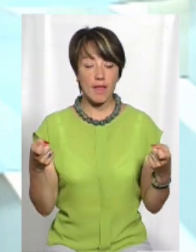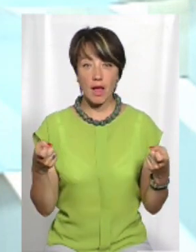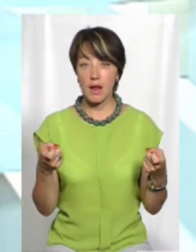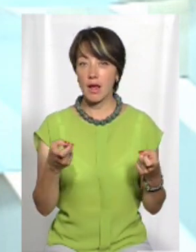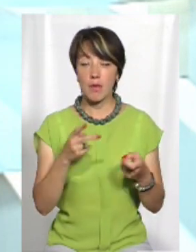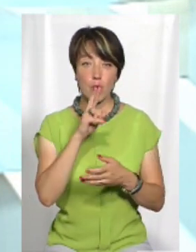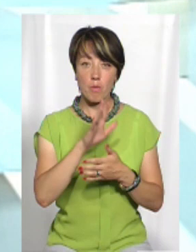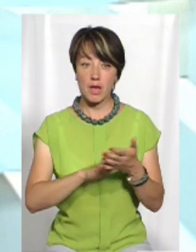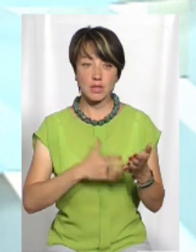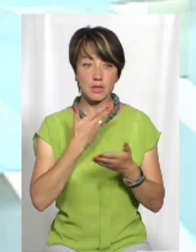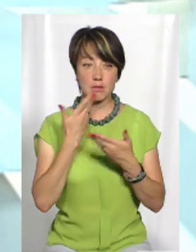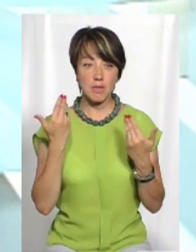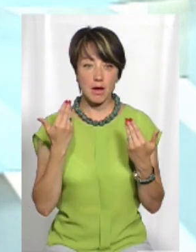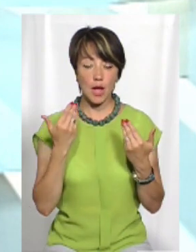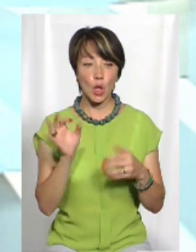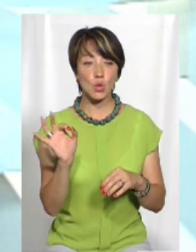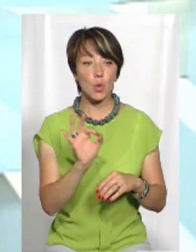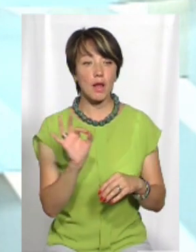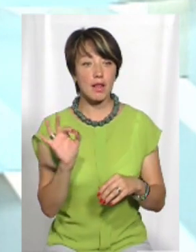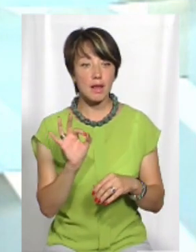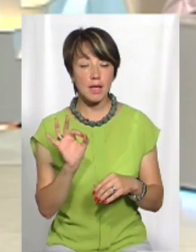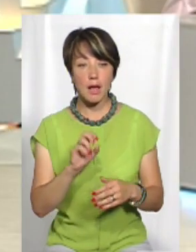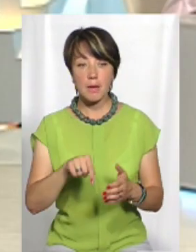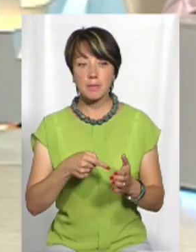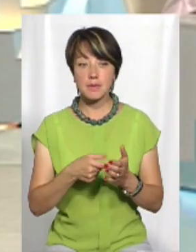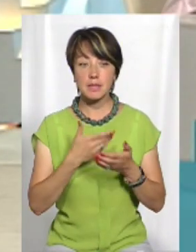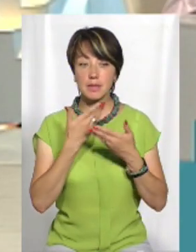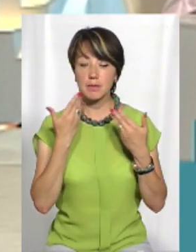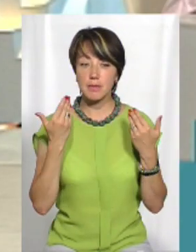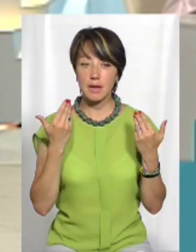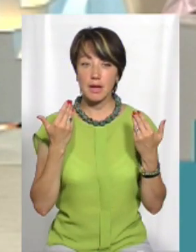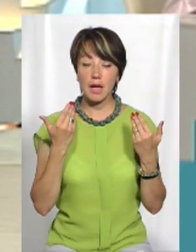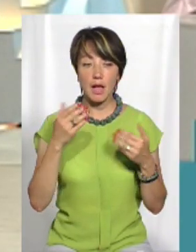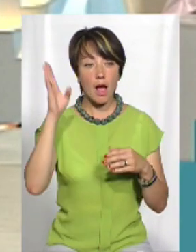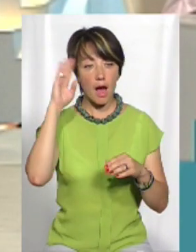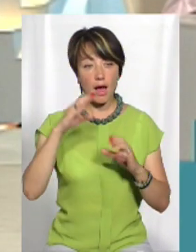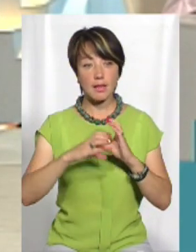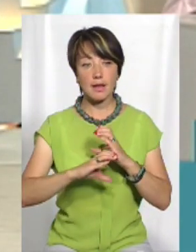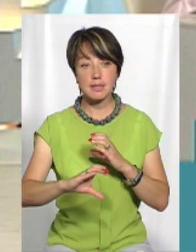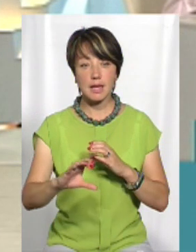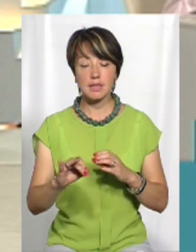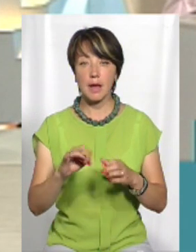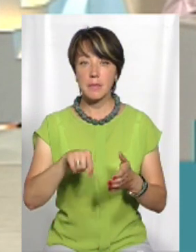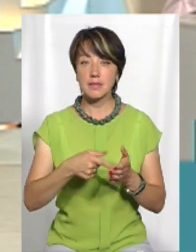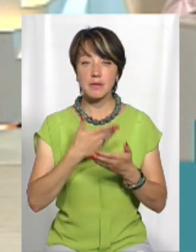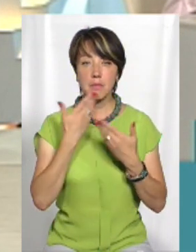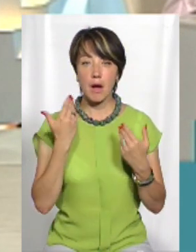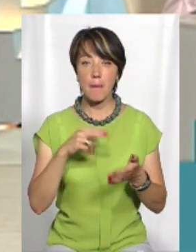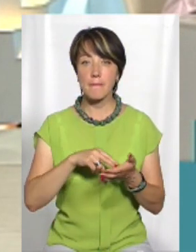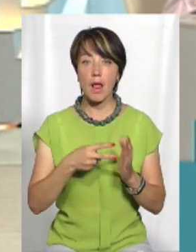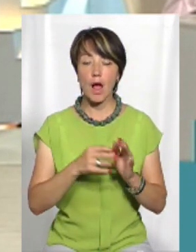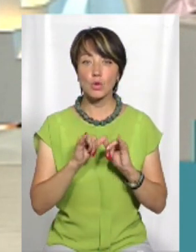містечку немає, пробачте, публічних там туалетів, в містечку немає каналізації, в містечку немає